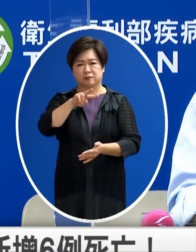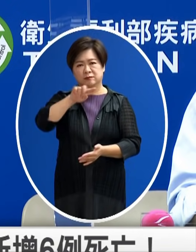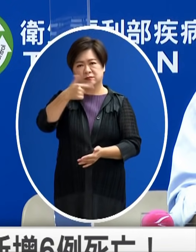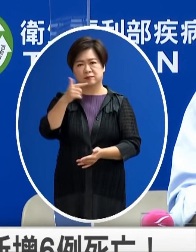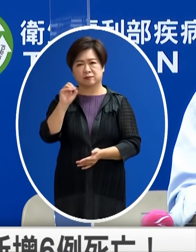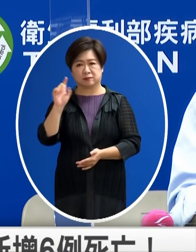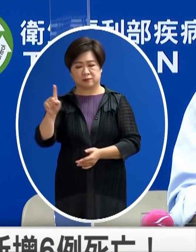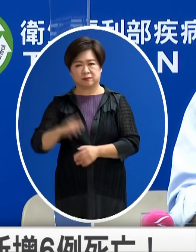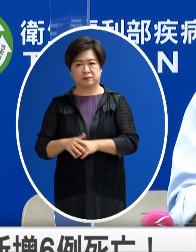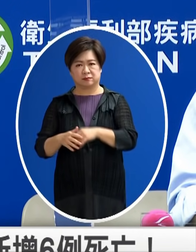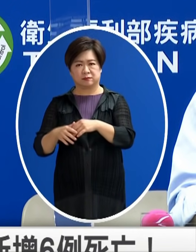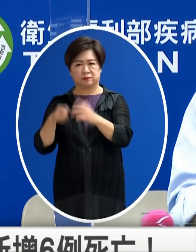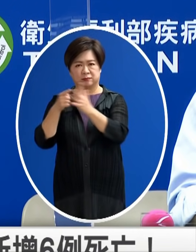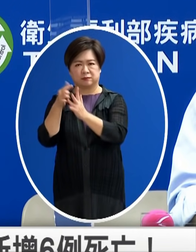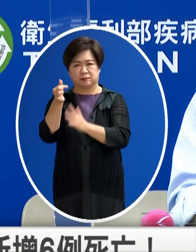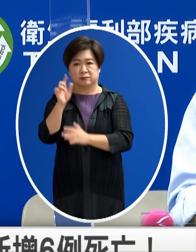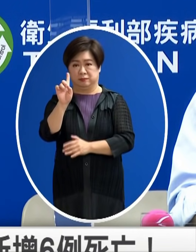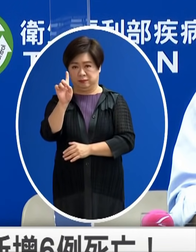性有一名。